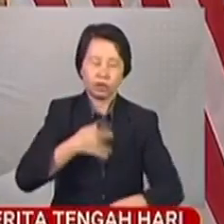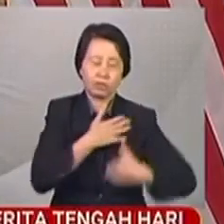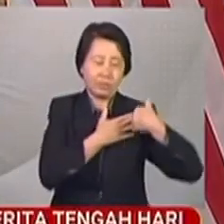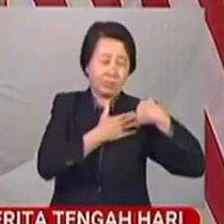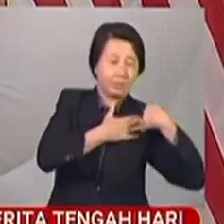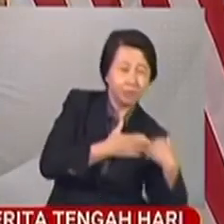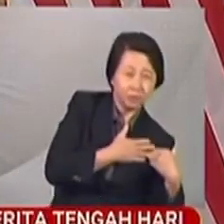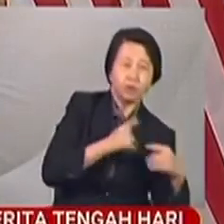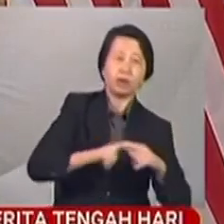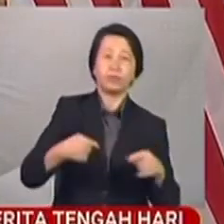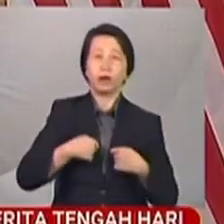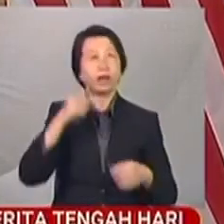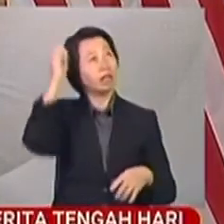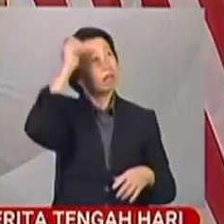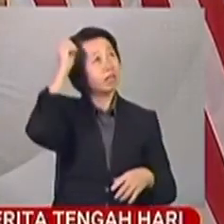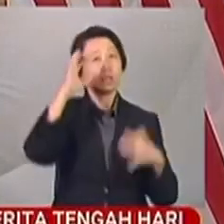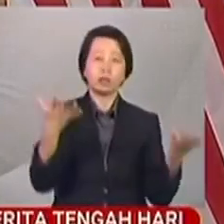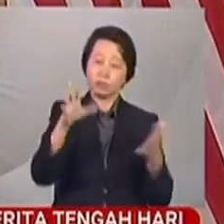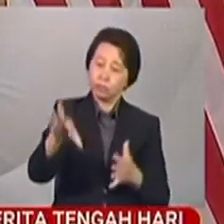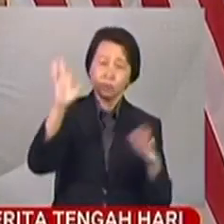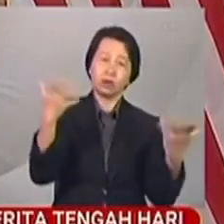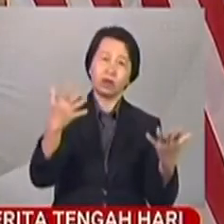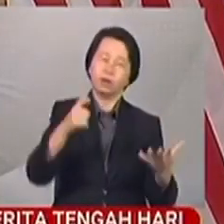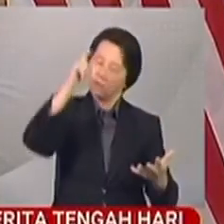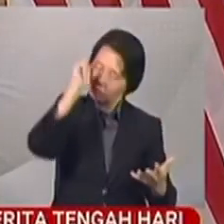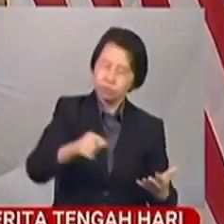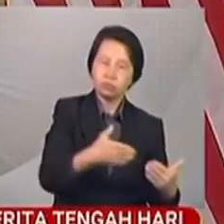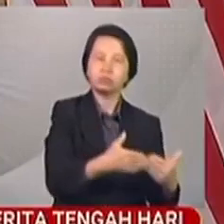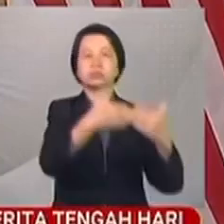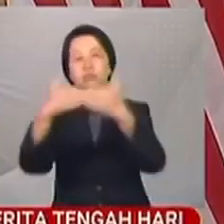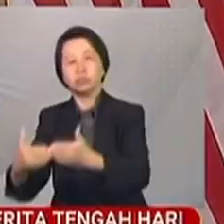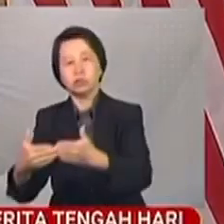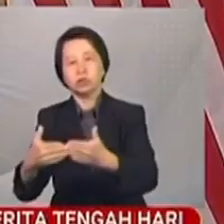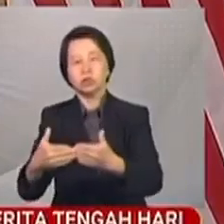Mbak idulhaq choice headstand the Movement control the for your safety